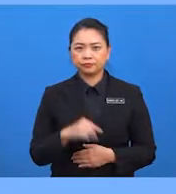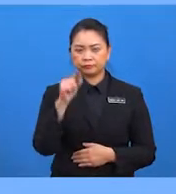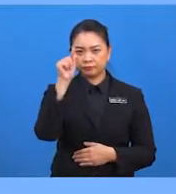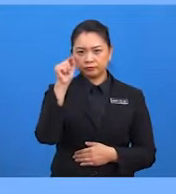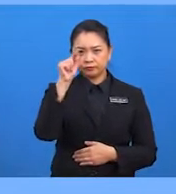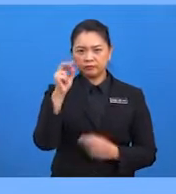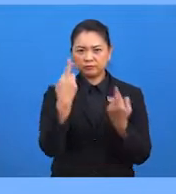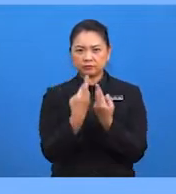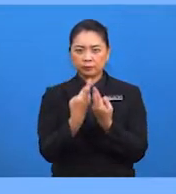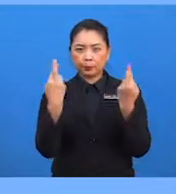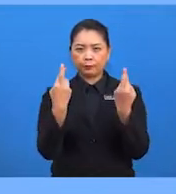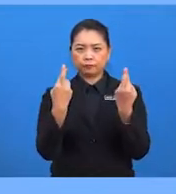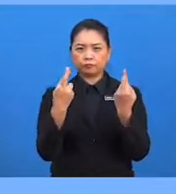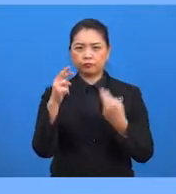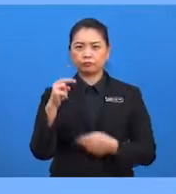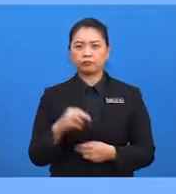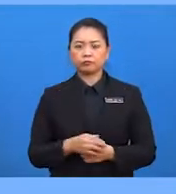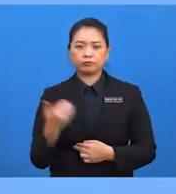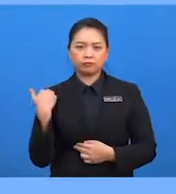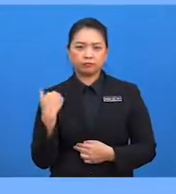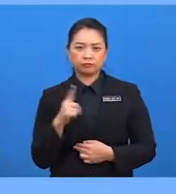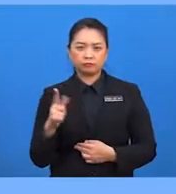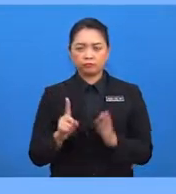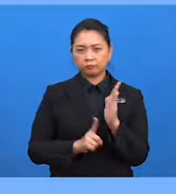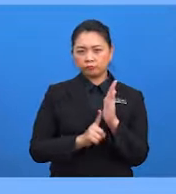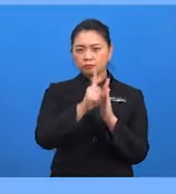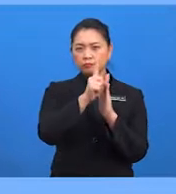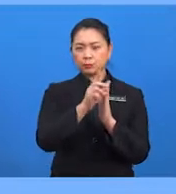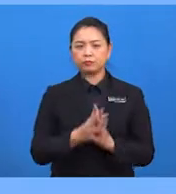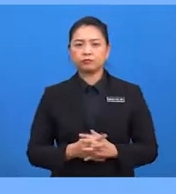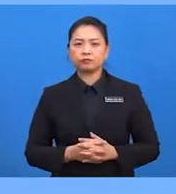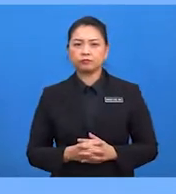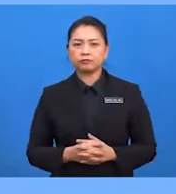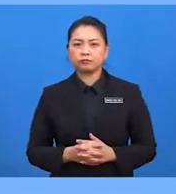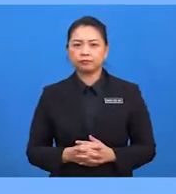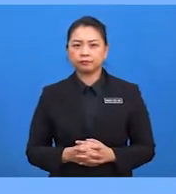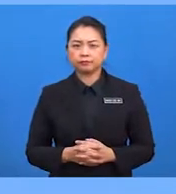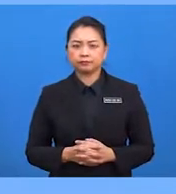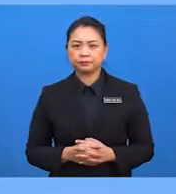Darjah perceraian natrium hidroksida adalah tinggi.